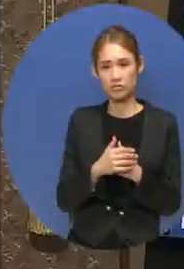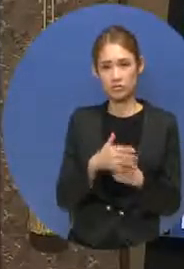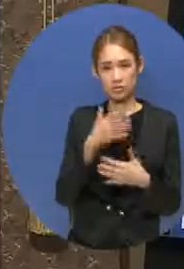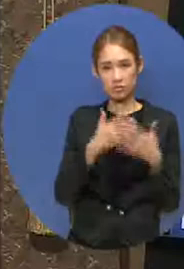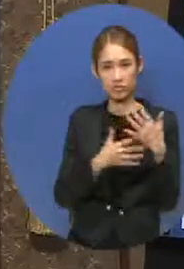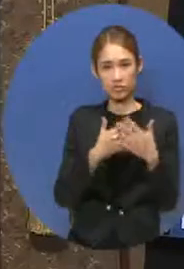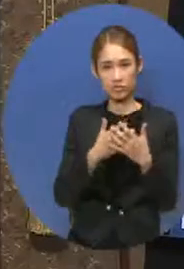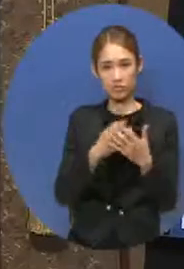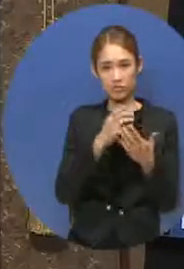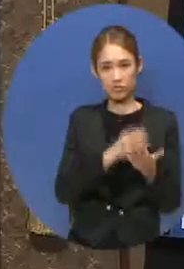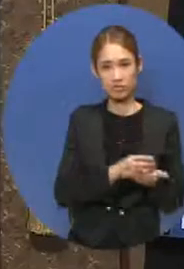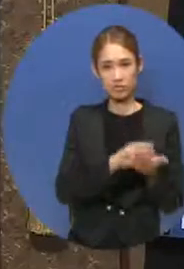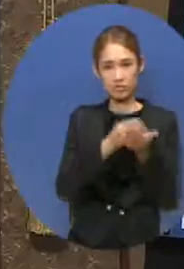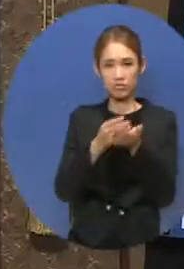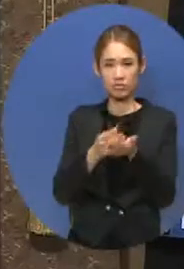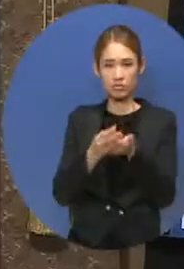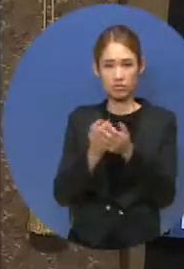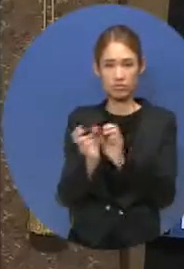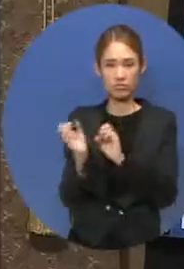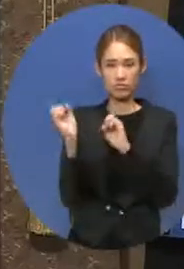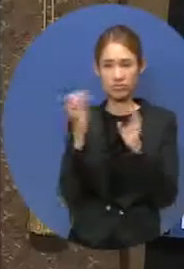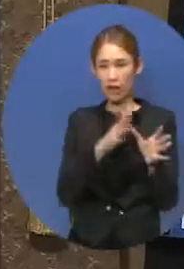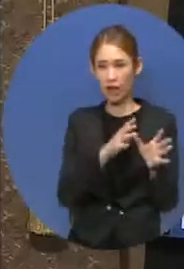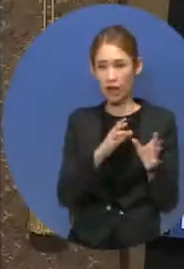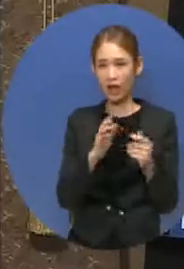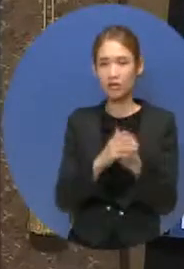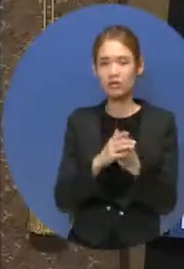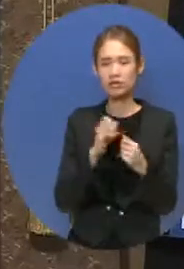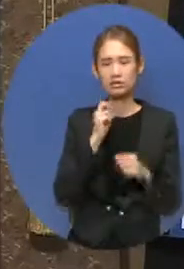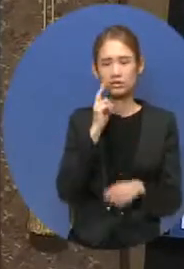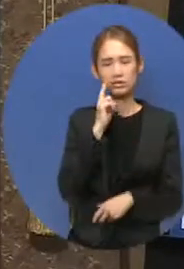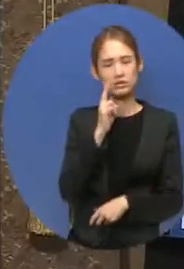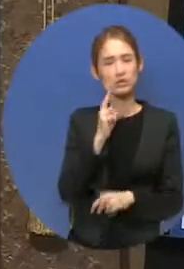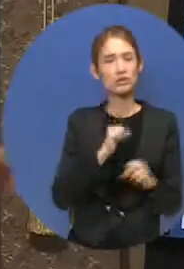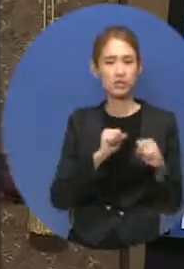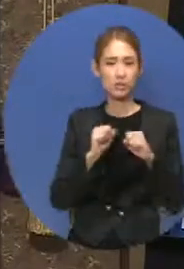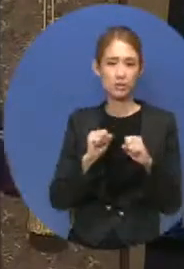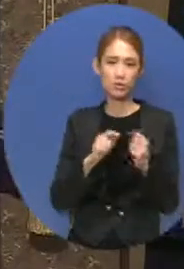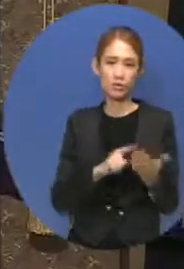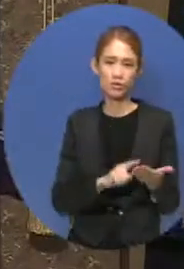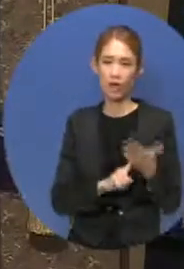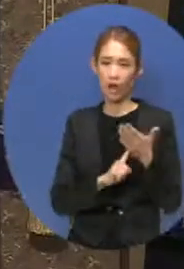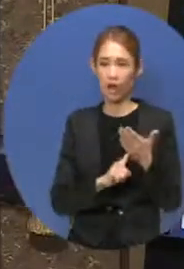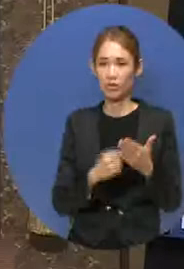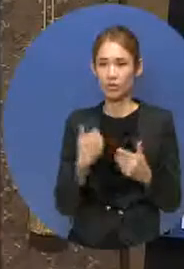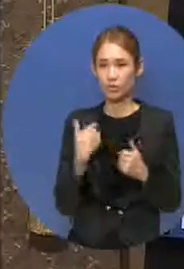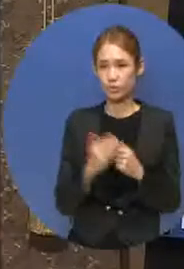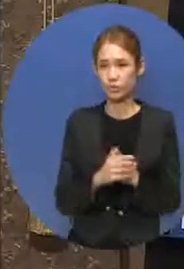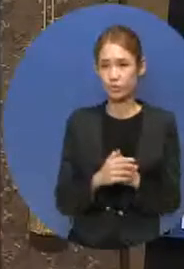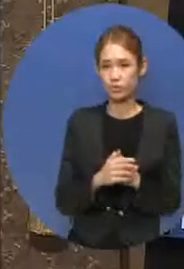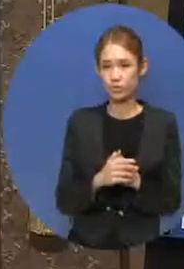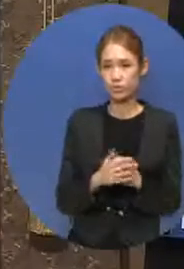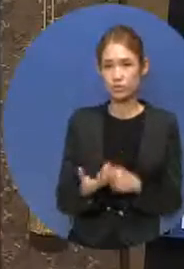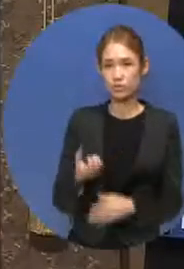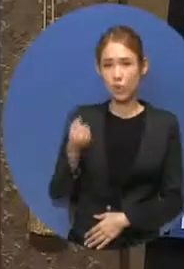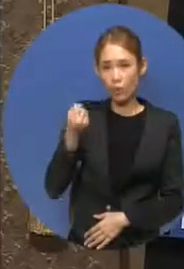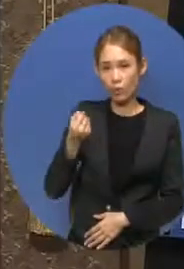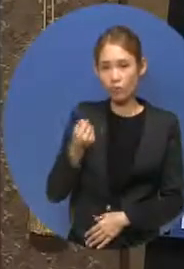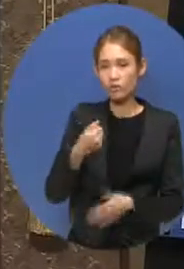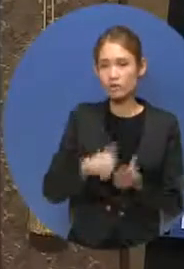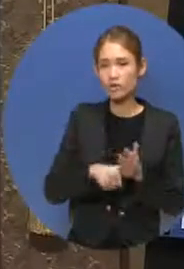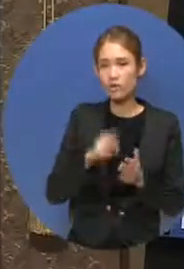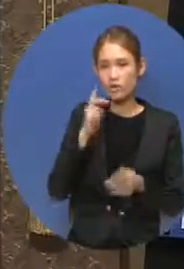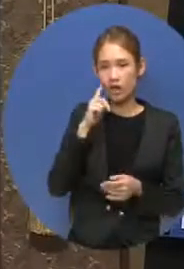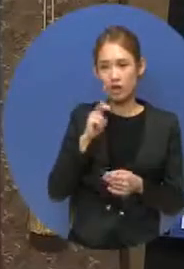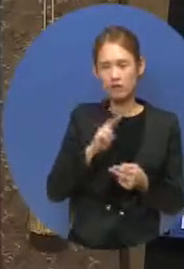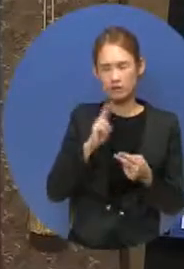같은 거라 컵을 다 던져서 부순다거나 이런 심한 행동을 할 수가 있습니다. 지금처럼 소유물의 심각한